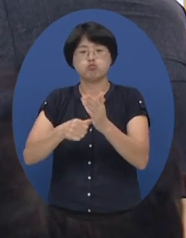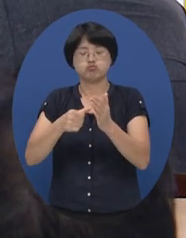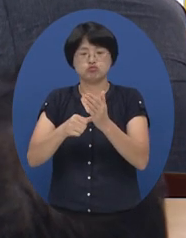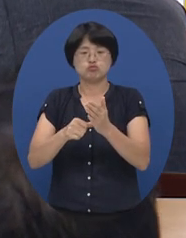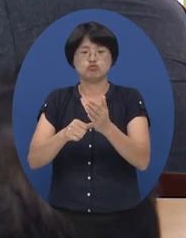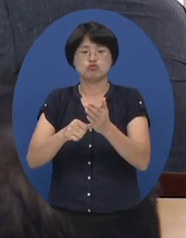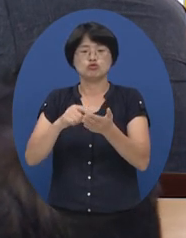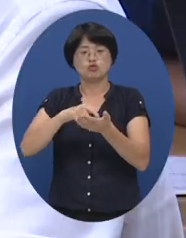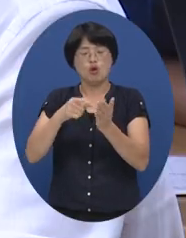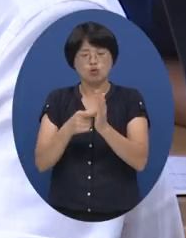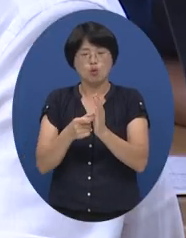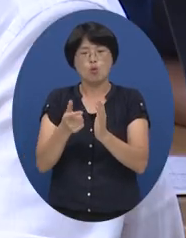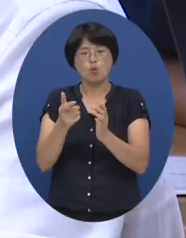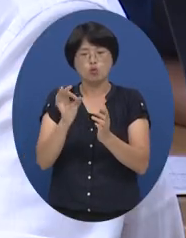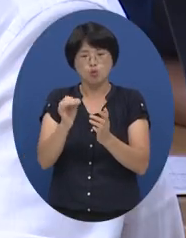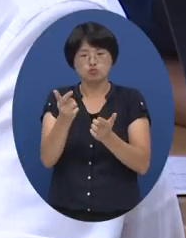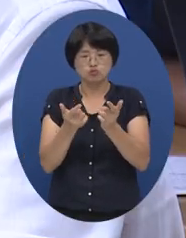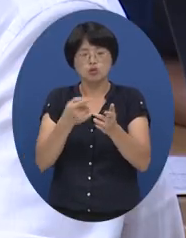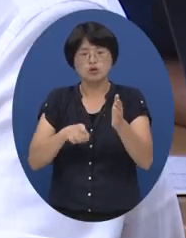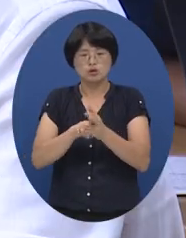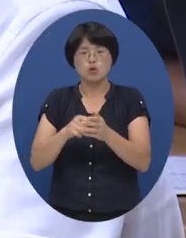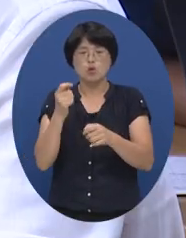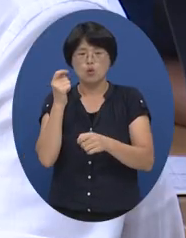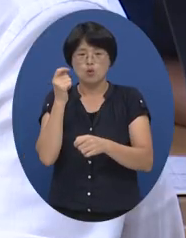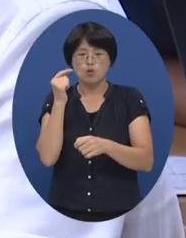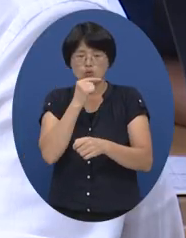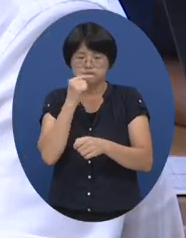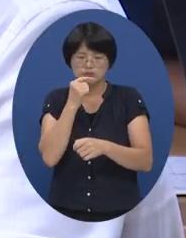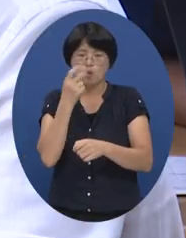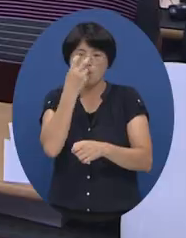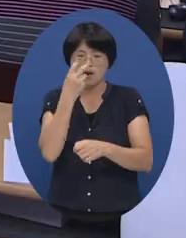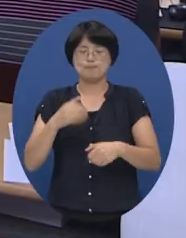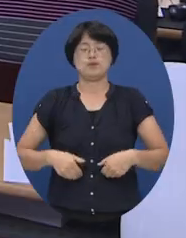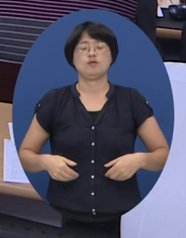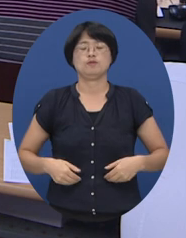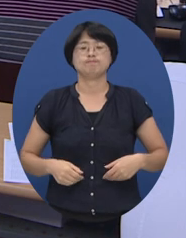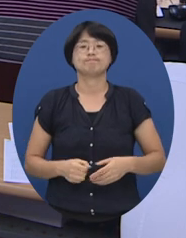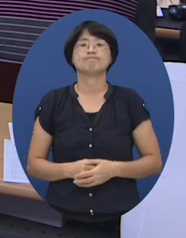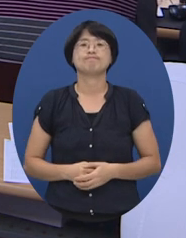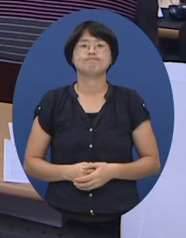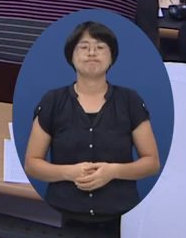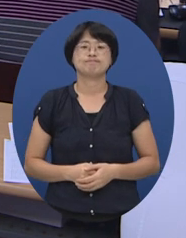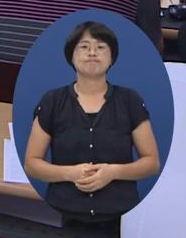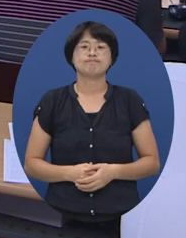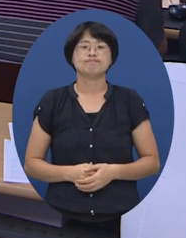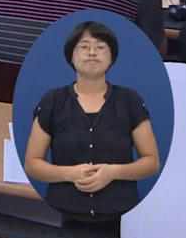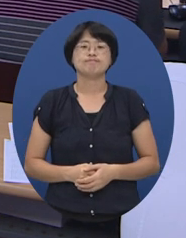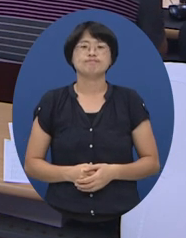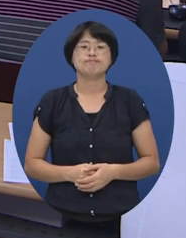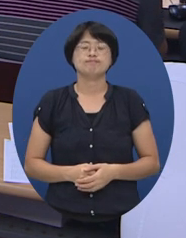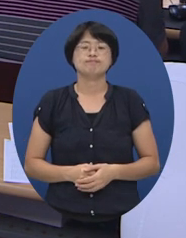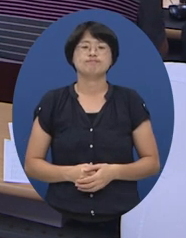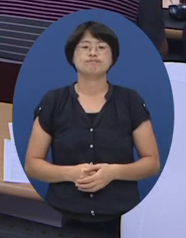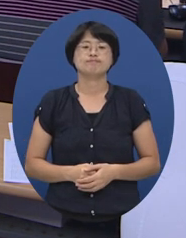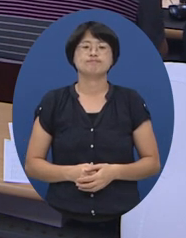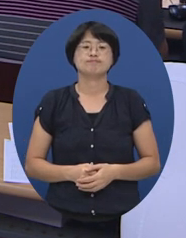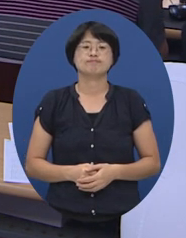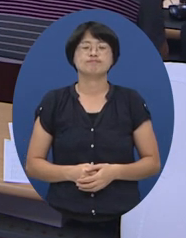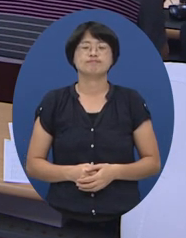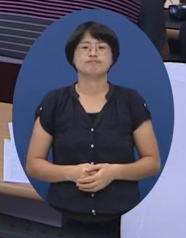가격의 적정성을 갖추기 위한 꼼꼼한 관리가 필요한 이유입니다. 경기지TV 최지연입니다.